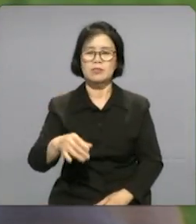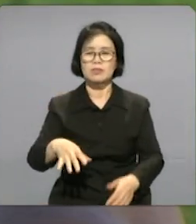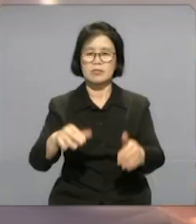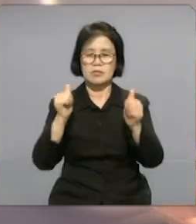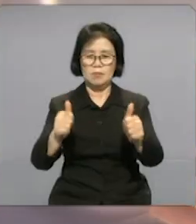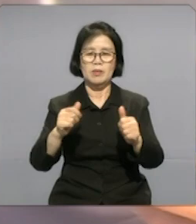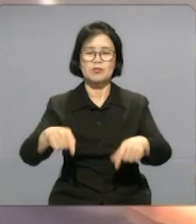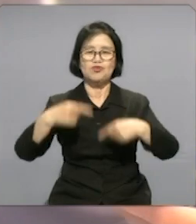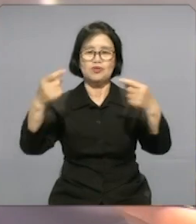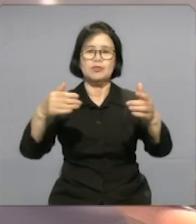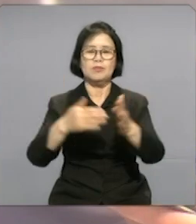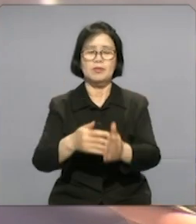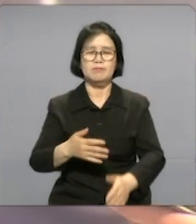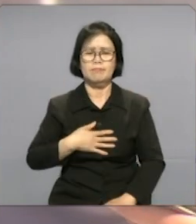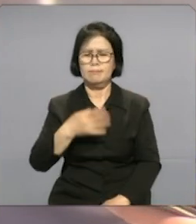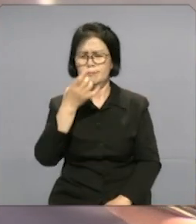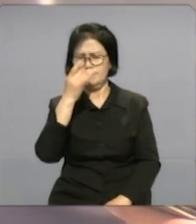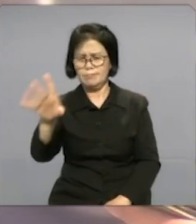출석했습니다. 단연코